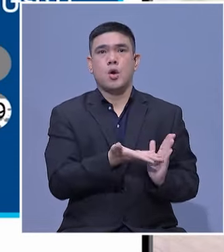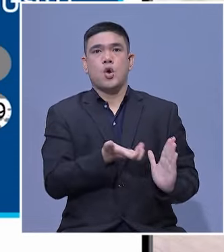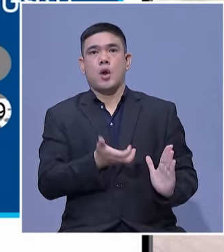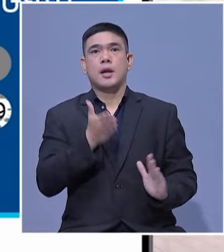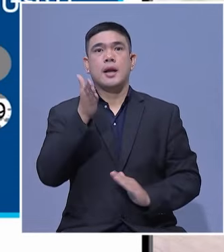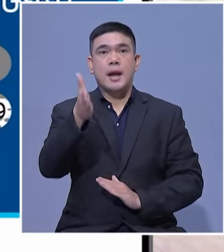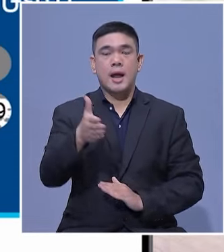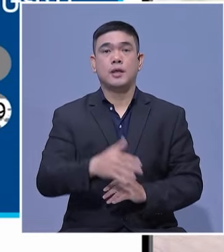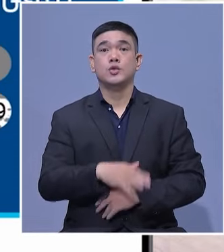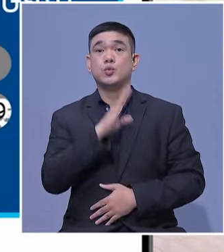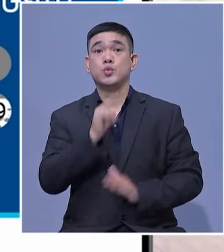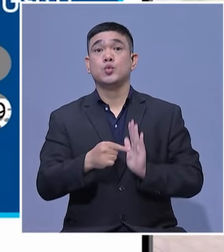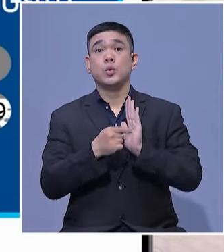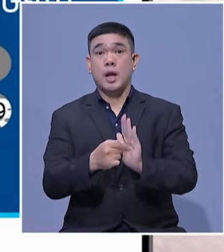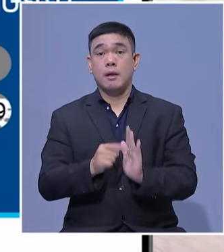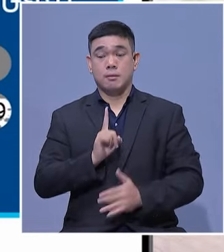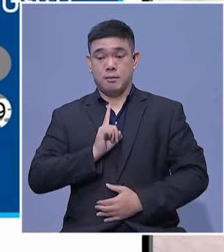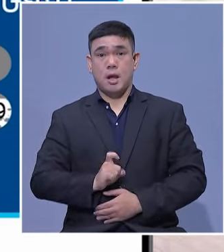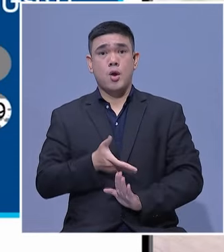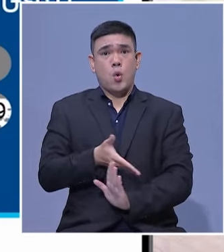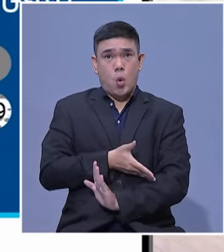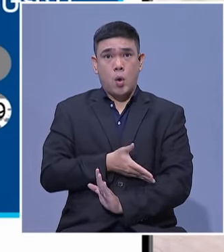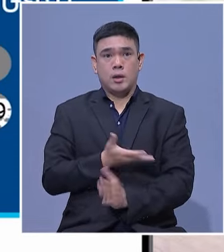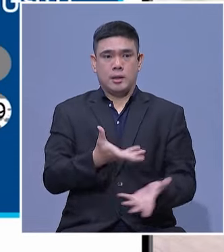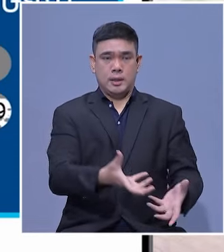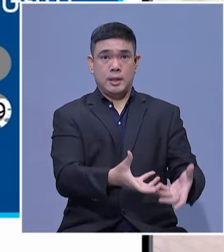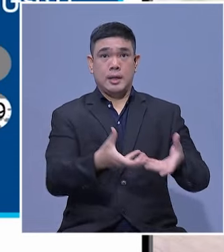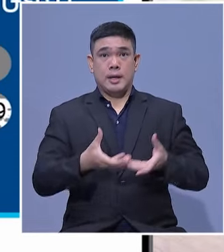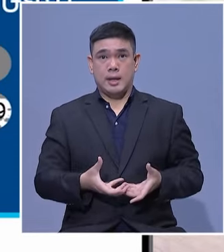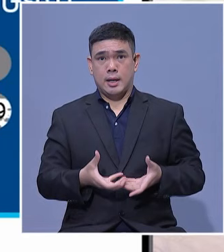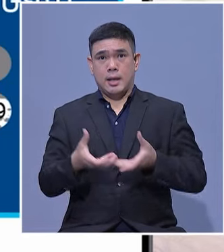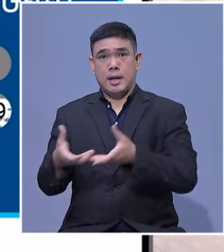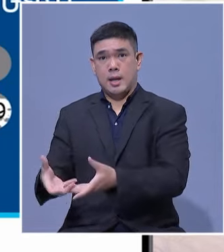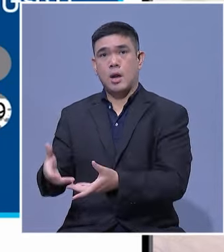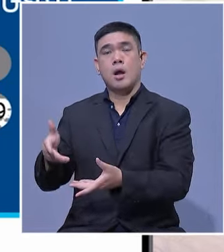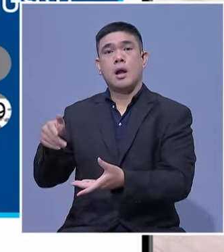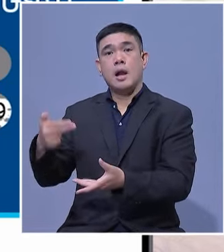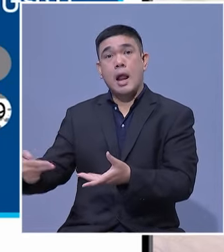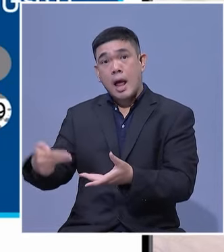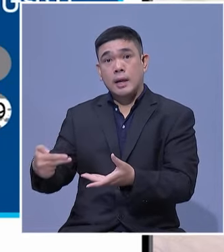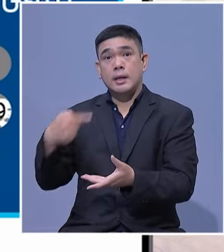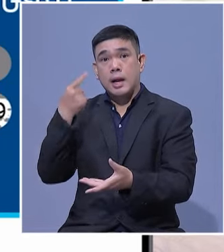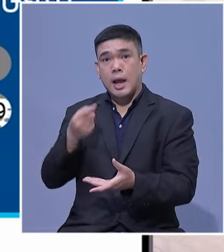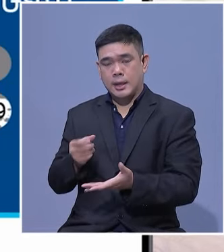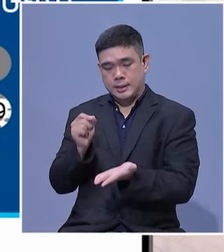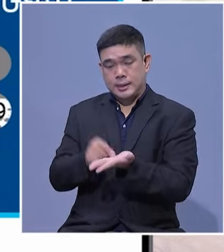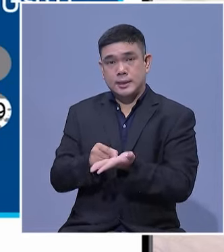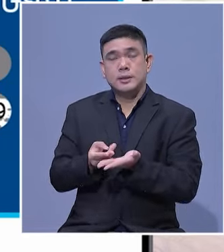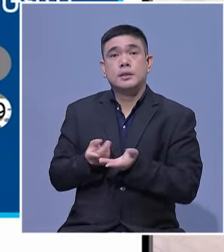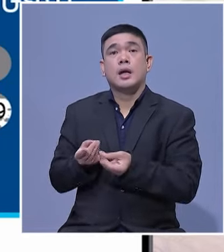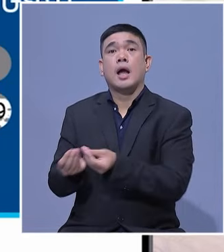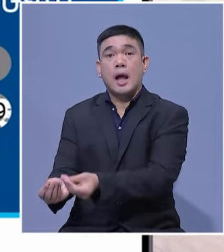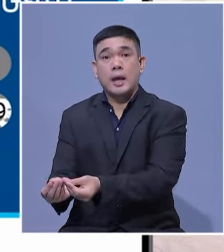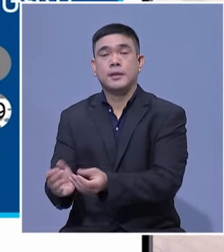ส่วนกรณีที่เสียชีวิตก่อนครบกำหนดก็ให้มอบเงินดังกล่าวให้ทายาทตามที่ทำสัญญาไว้ว่าจะมอบให้กับใครทาง